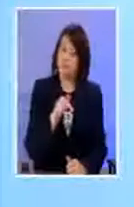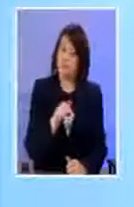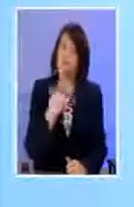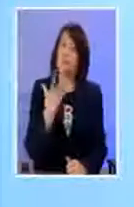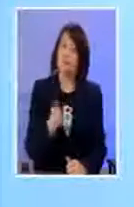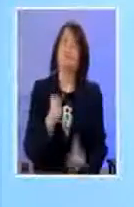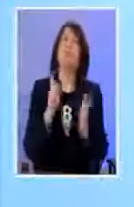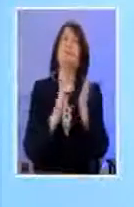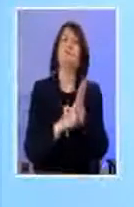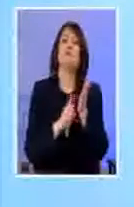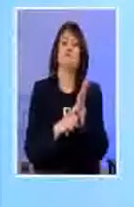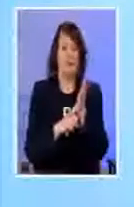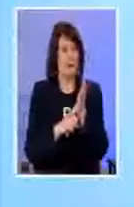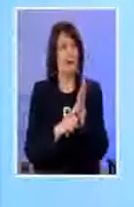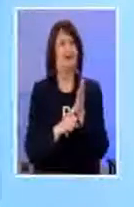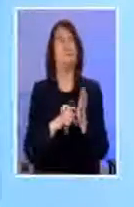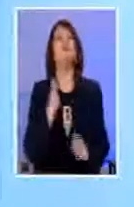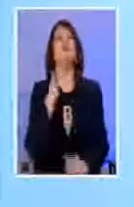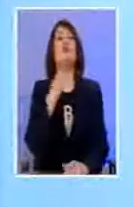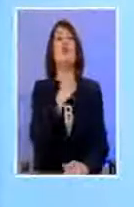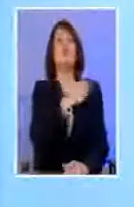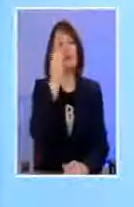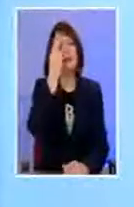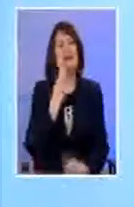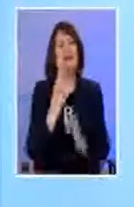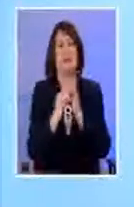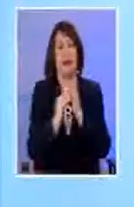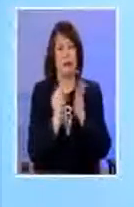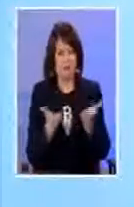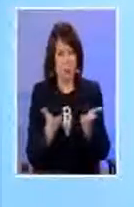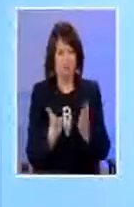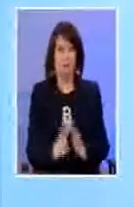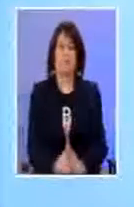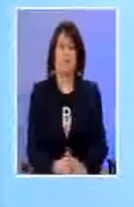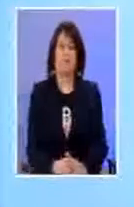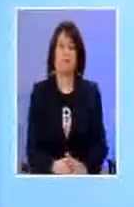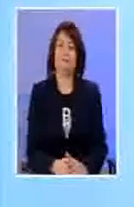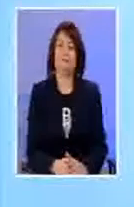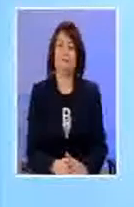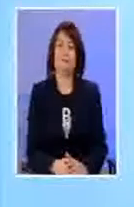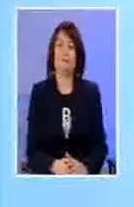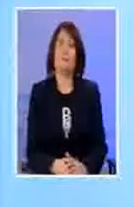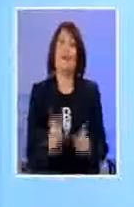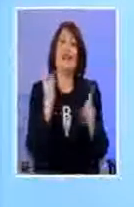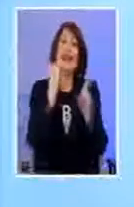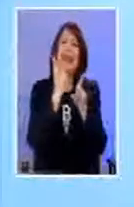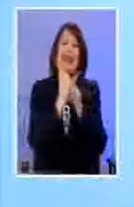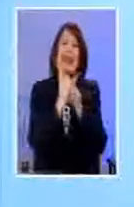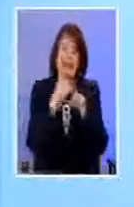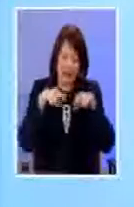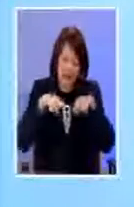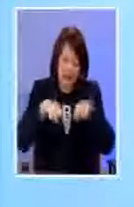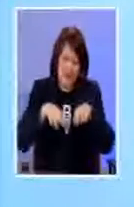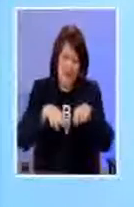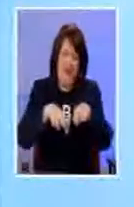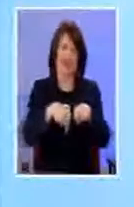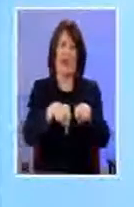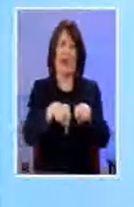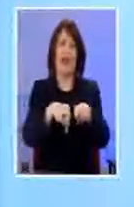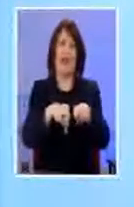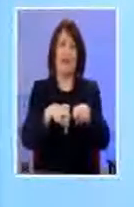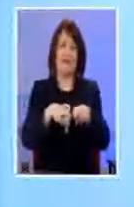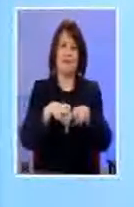υπάρχει ο νόμος για τις οδεύσεις των τυφλών και ας πούμε με τις γραμμές τα που αυτή είναι για τους τυφλούς στα πεζοδρόμια, οδηγοί που σας οδηγούν, ή